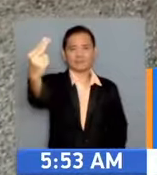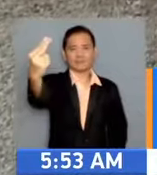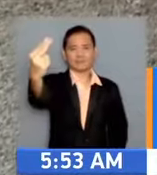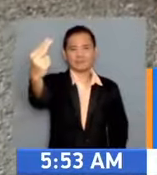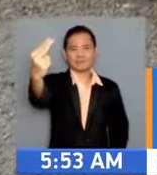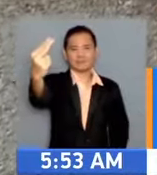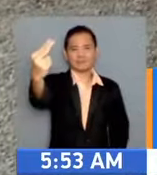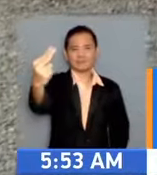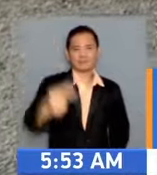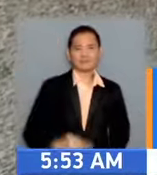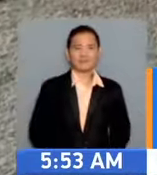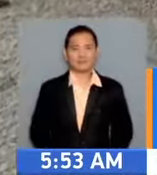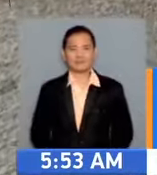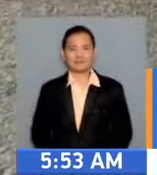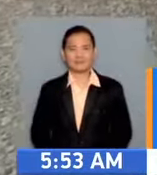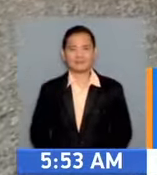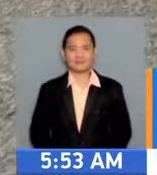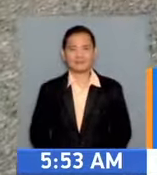hirit!